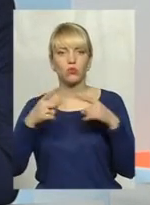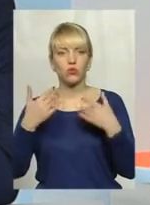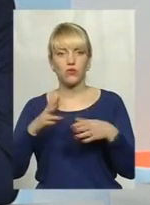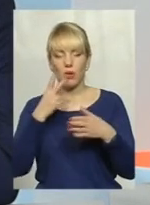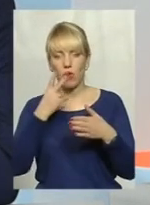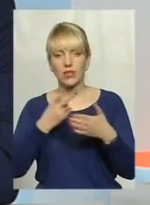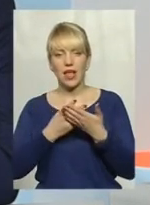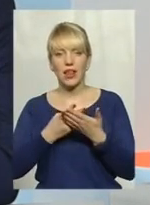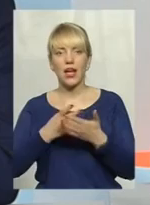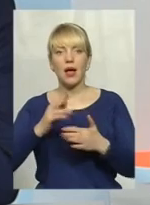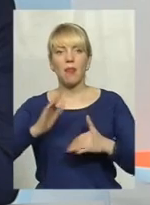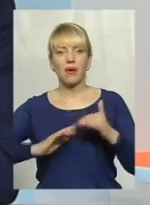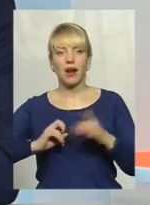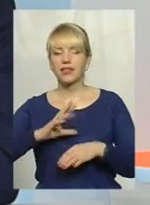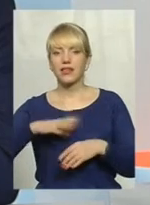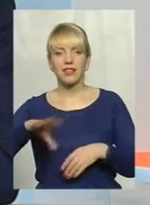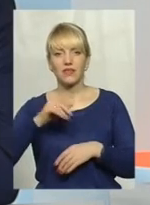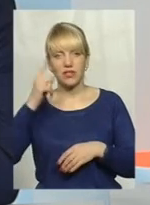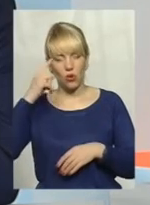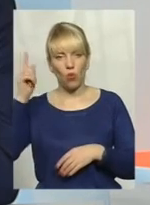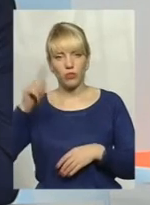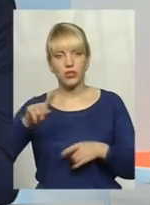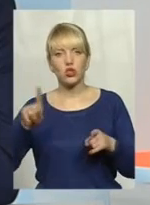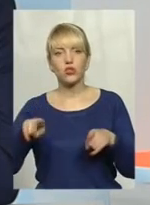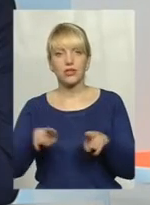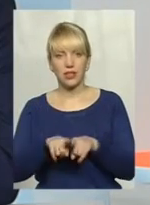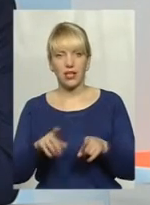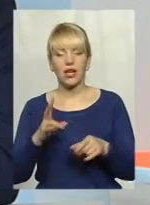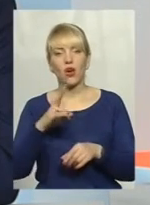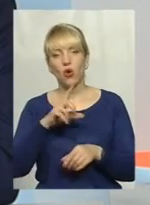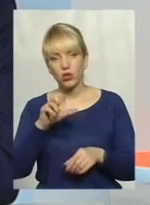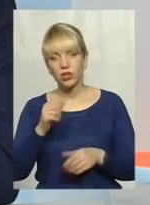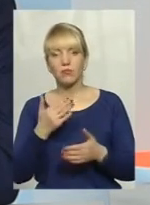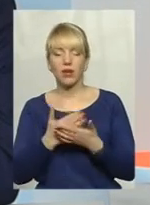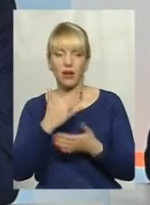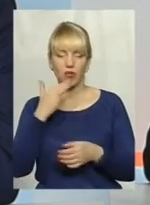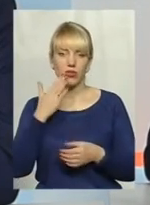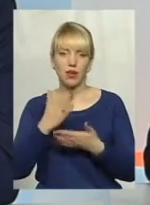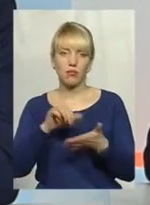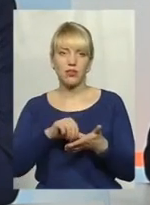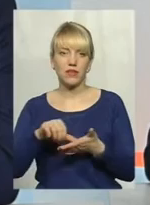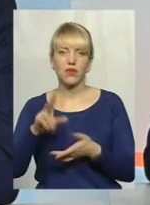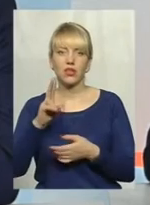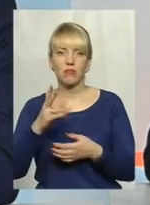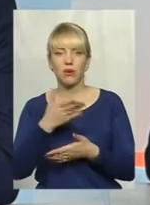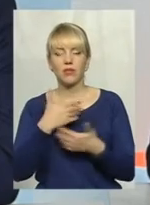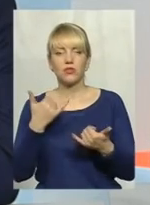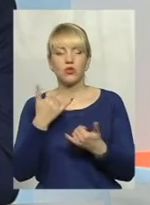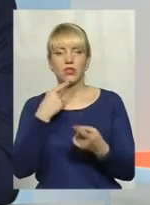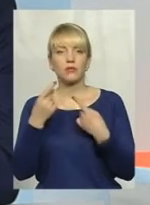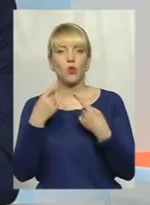показала практика, що не всі ще обізнані, що це таке. Хоча і багато представників, з якими ми сьогодні